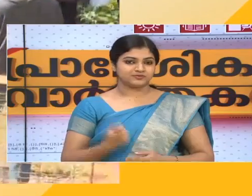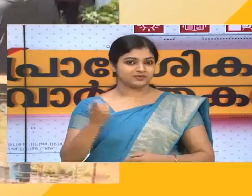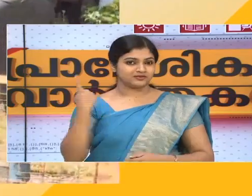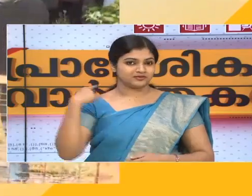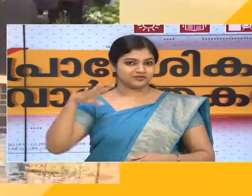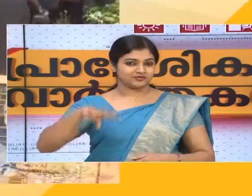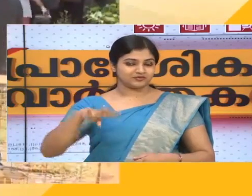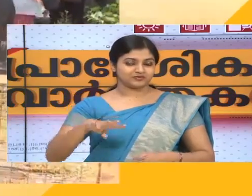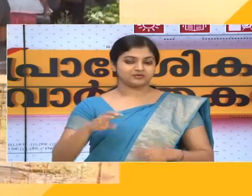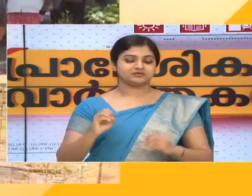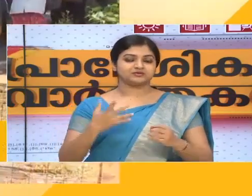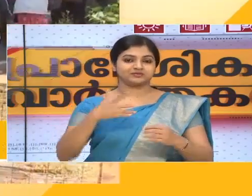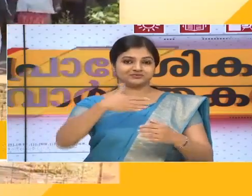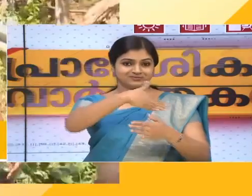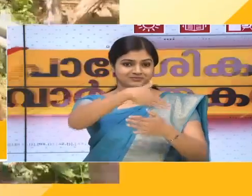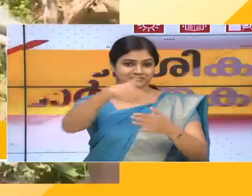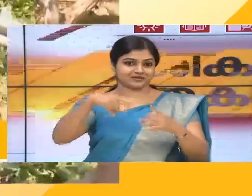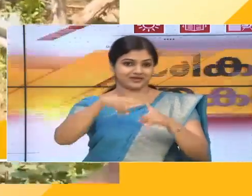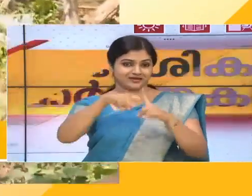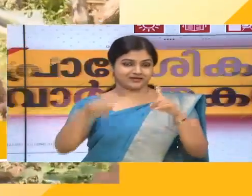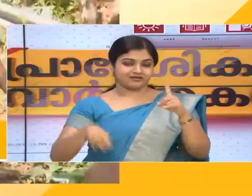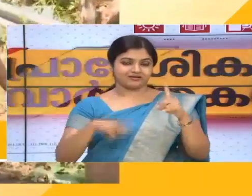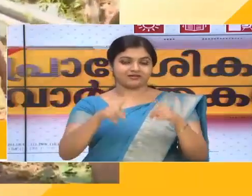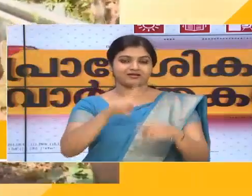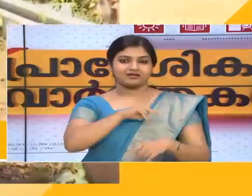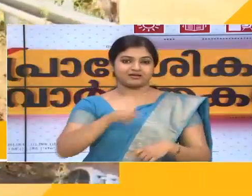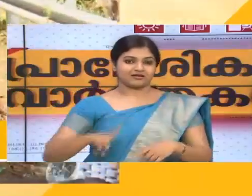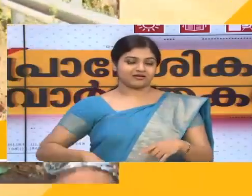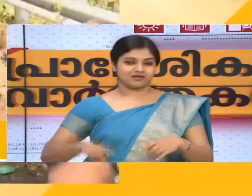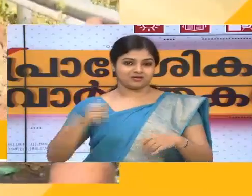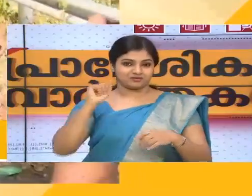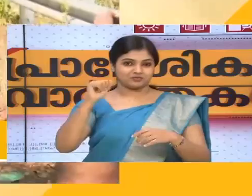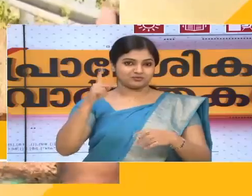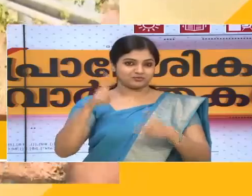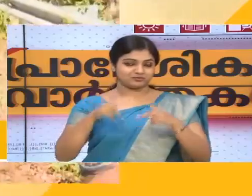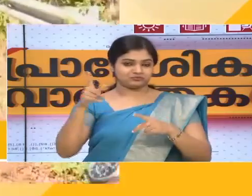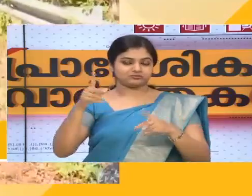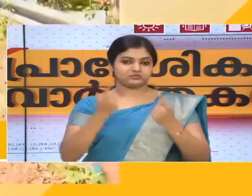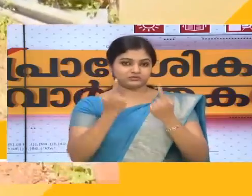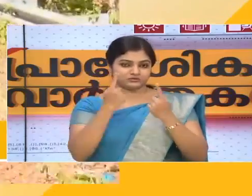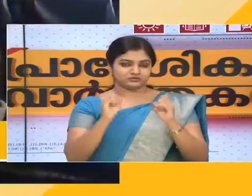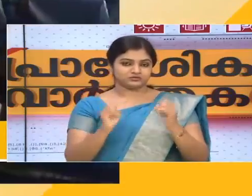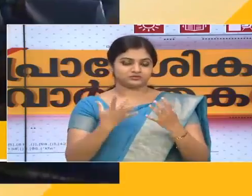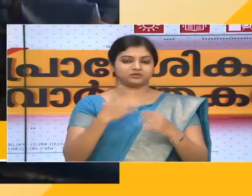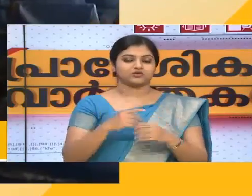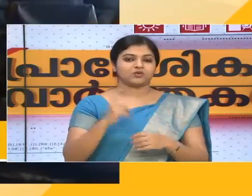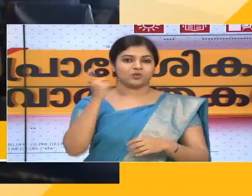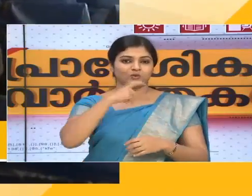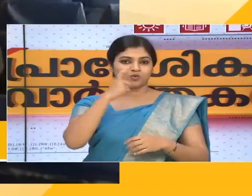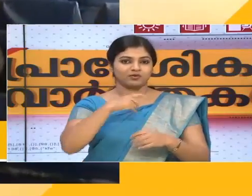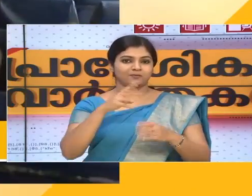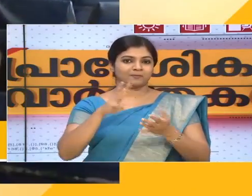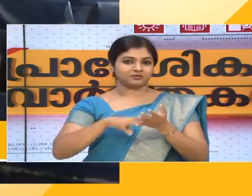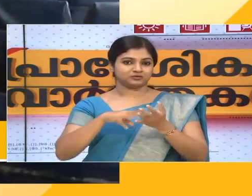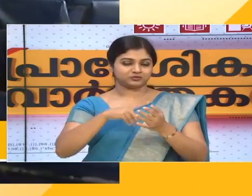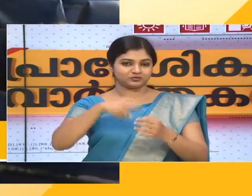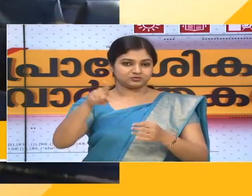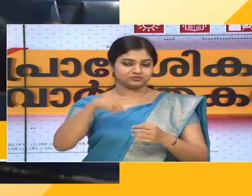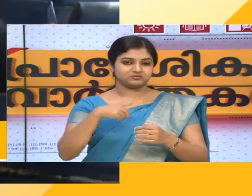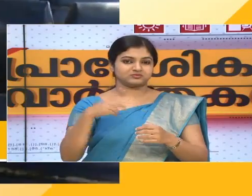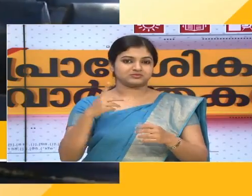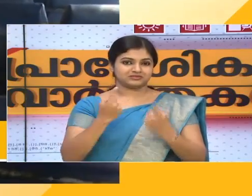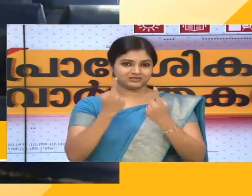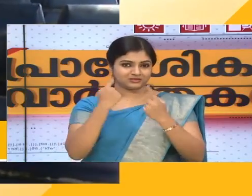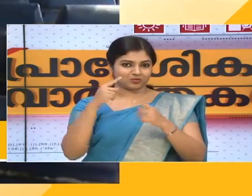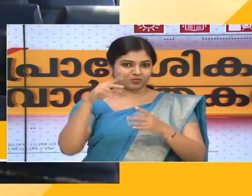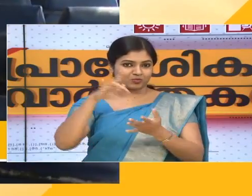ഇന്നലെ വൈകിട്ടോടെയാണ് അതിർത്തി ചെക്ക് പോസ്റ്റുകളിൽ കർണാടക ആരോഗ്യവകുപ്പ് പരിശോധന തുടങ്ങിയത്. കോഴിക്കോട് മൈസൂർ ദേശീയപാതയിലെ മൂലഹള്ളി ചെക്ക് പോസ്റ്റിൽ ഇന്നും